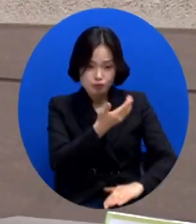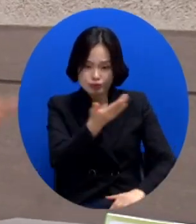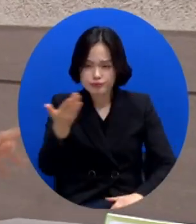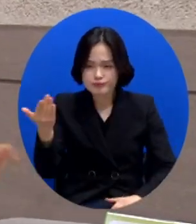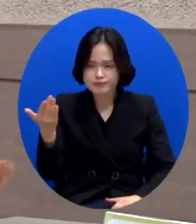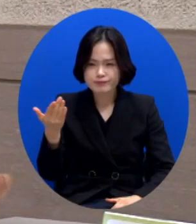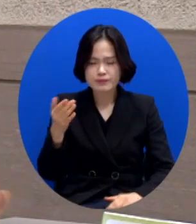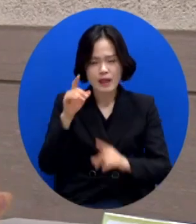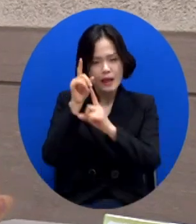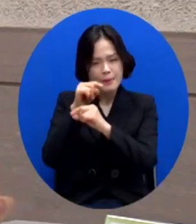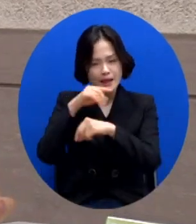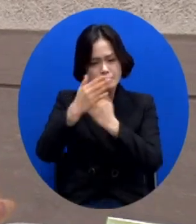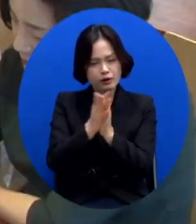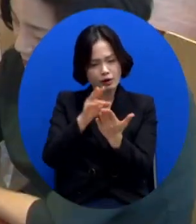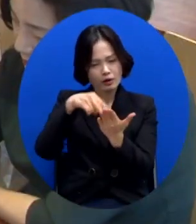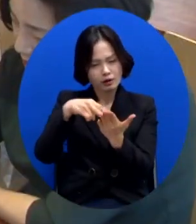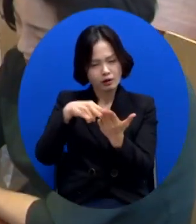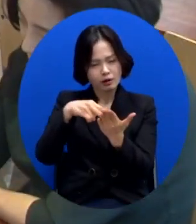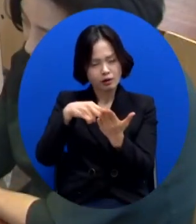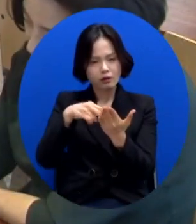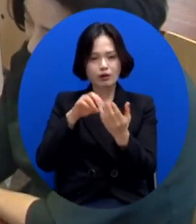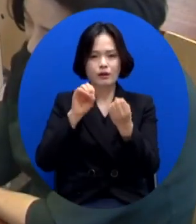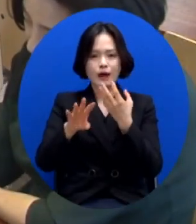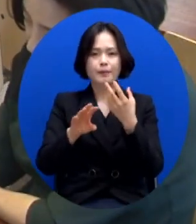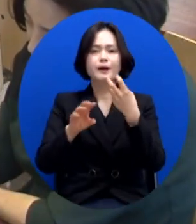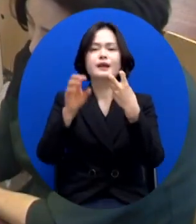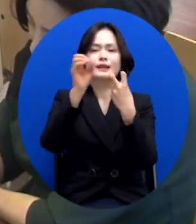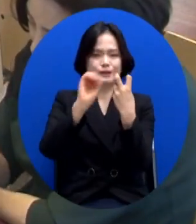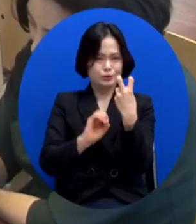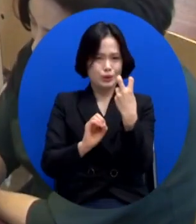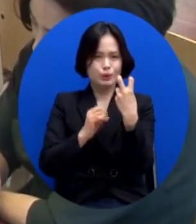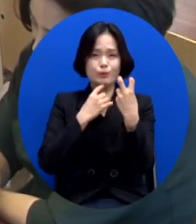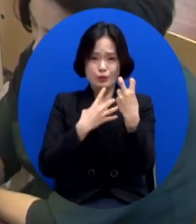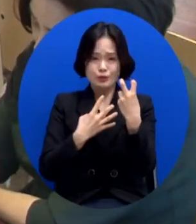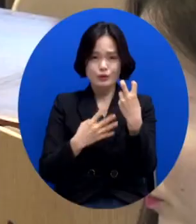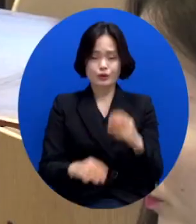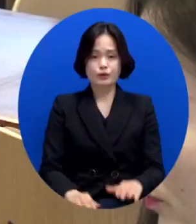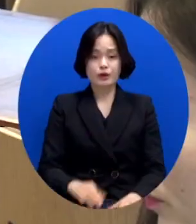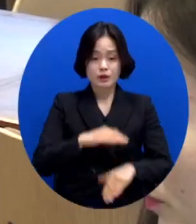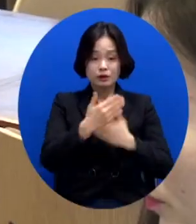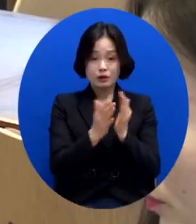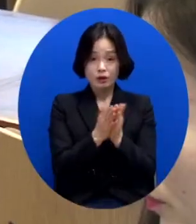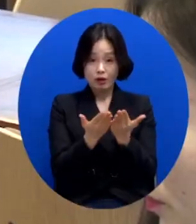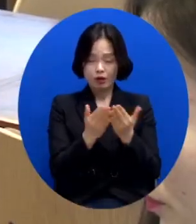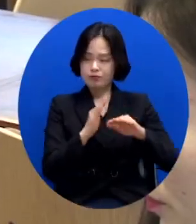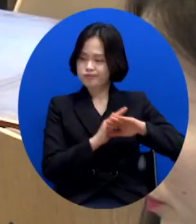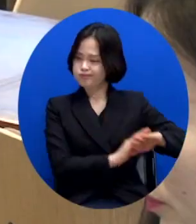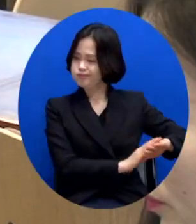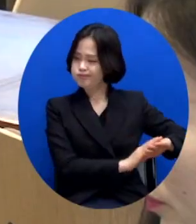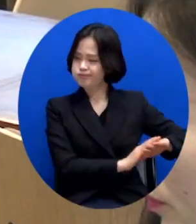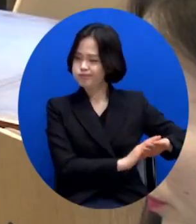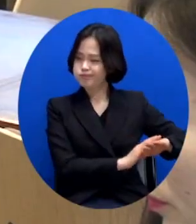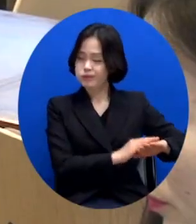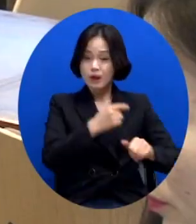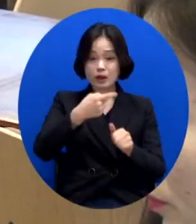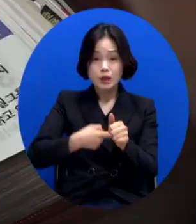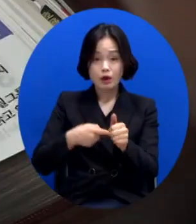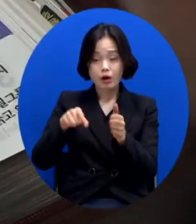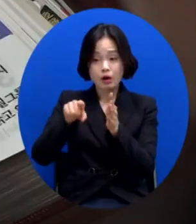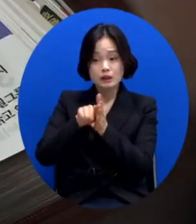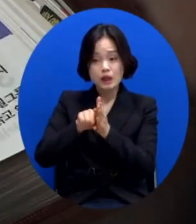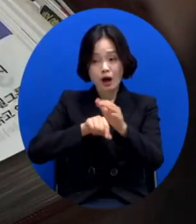성경을 매일 읽는 것으로 나타난 바 있습니다 신앙 생활에 지표가 되는 성격을 멀리하면 스나 운동은